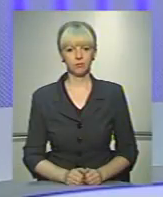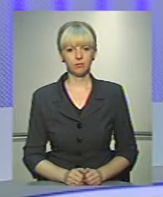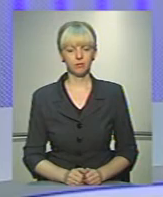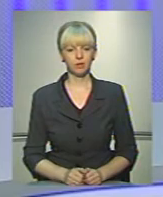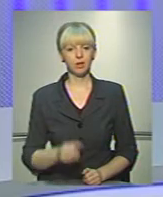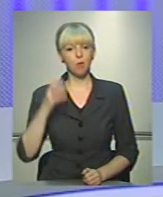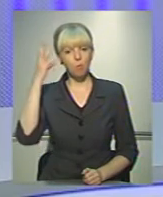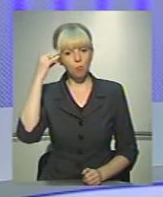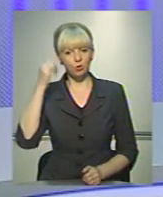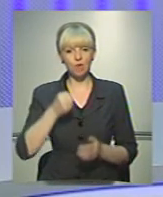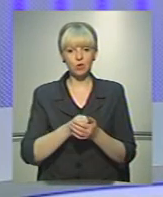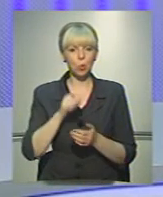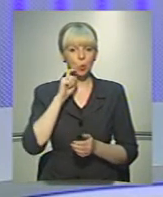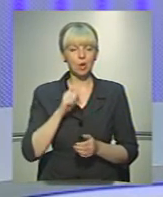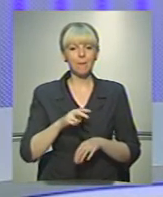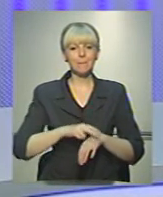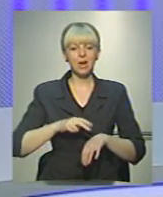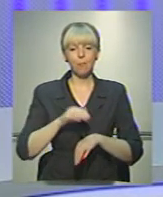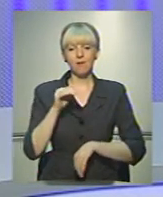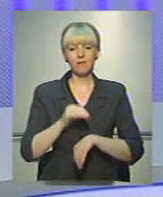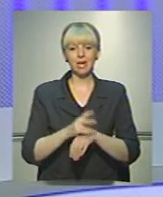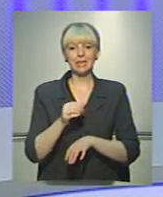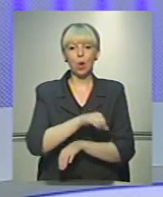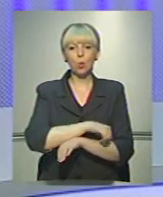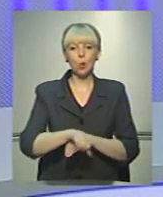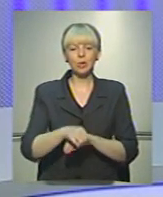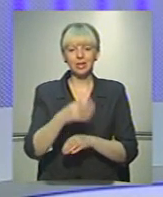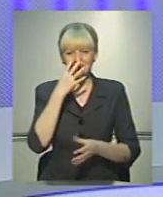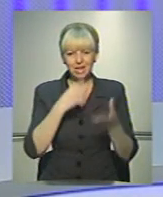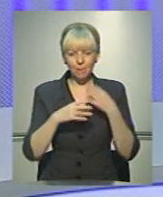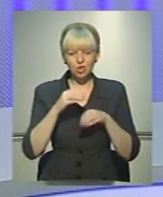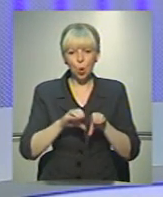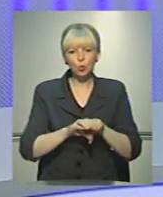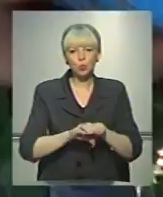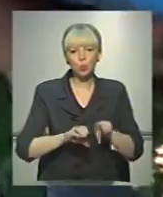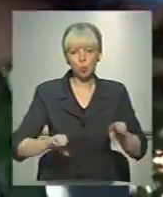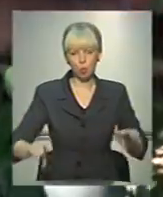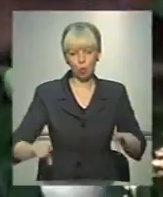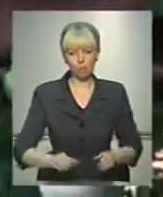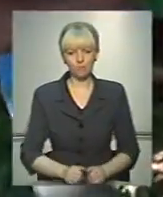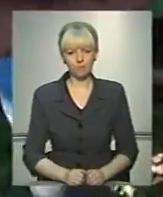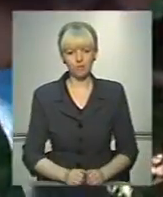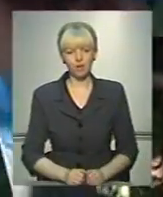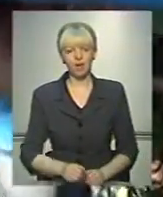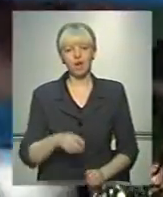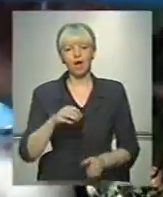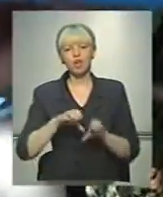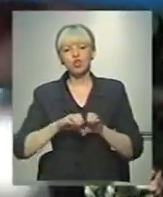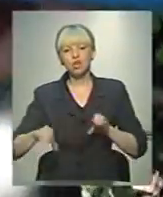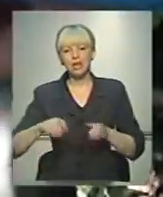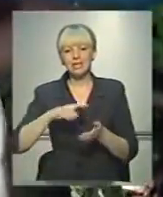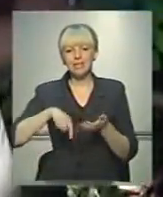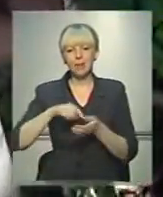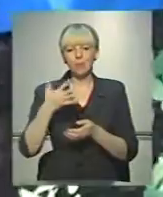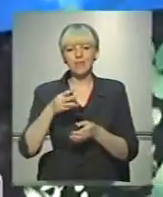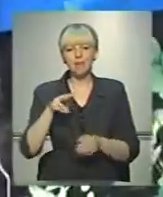З Молдови до України. Правоохоронці виявили на кордоні замаскований трубопровід. Поліетиленовий шланг діаметром